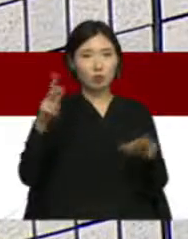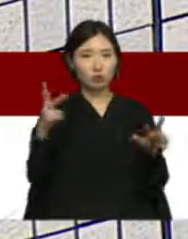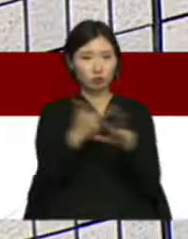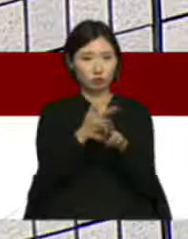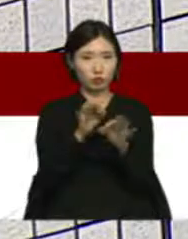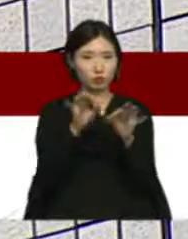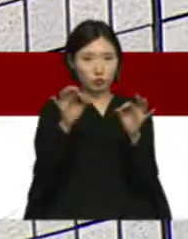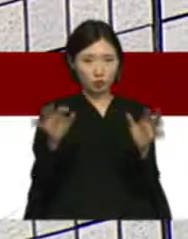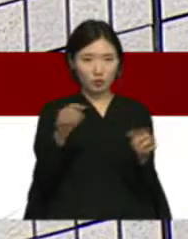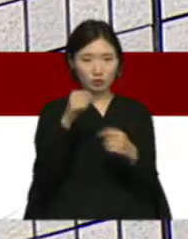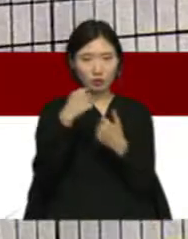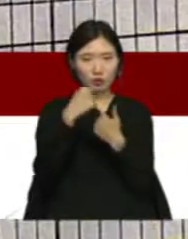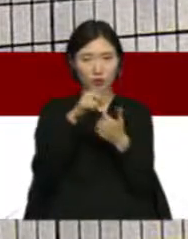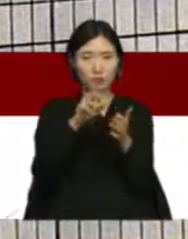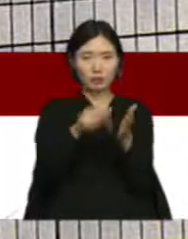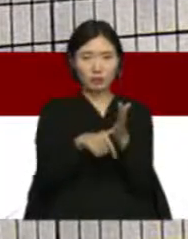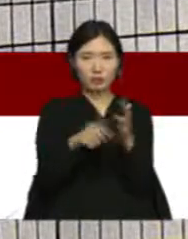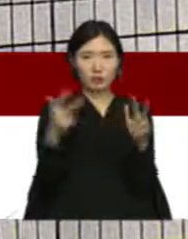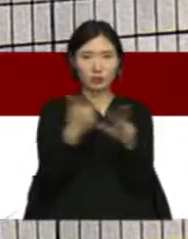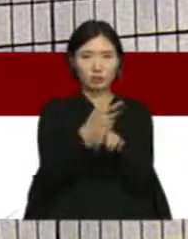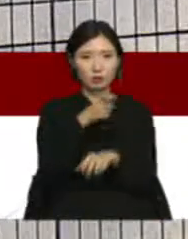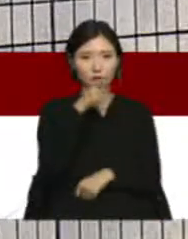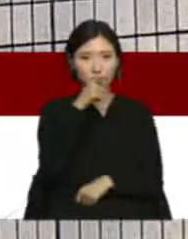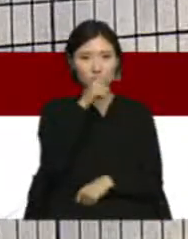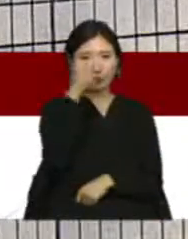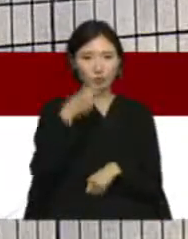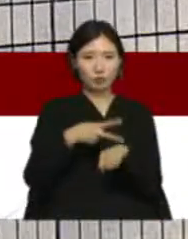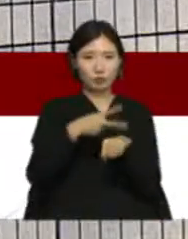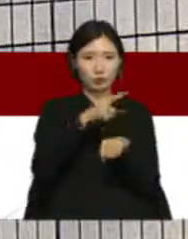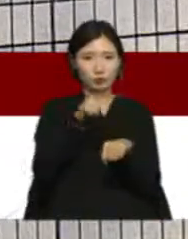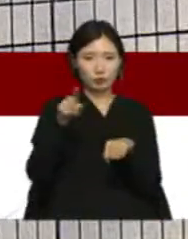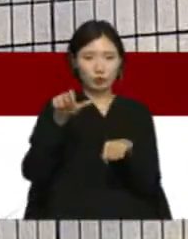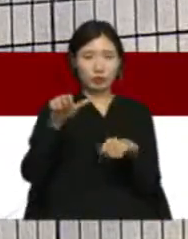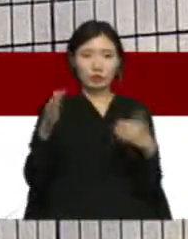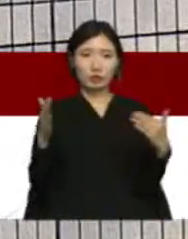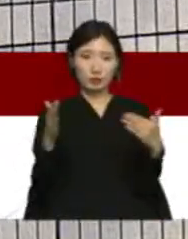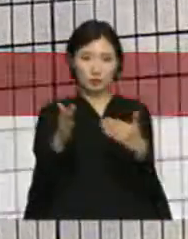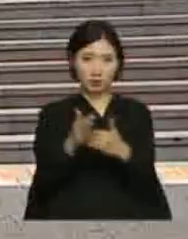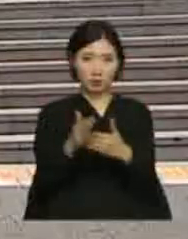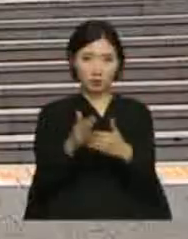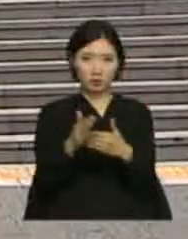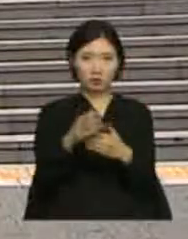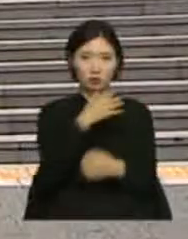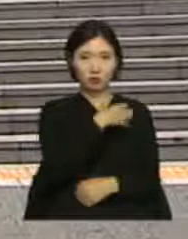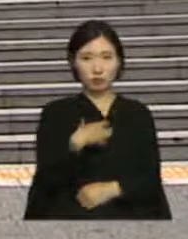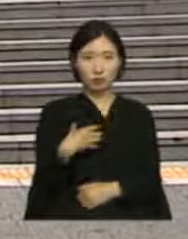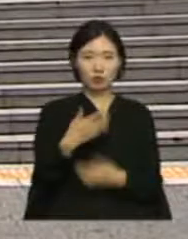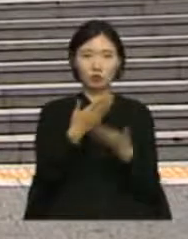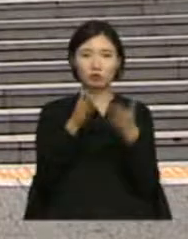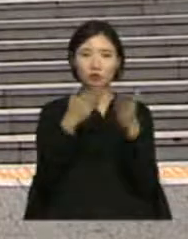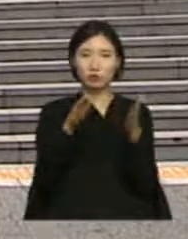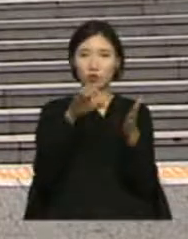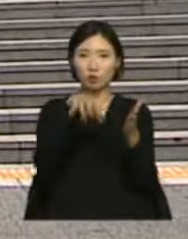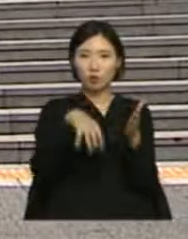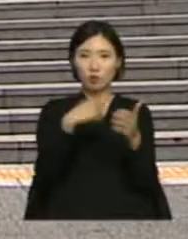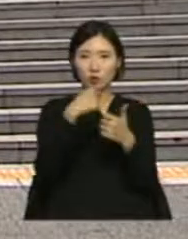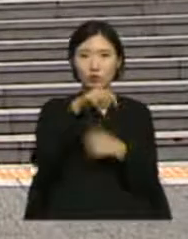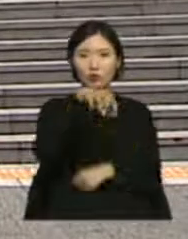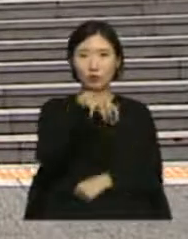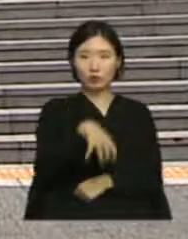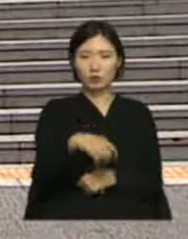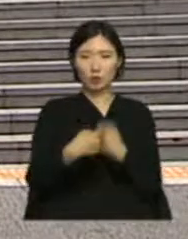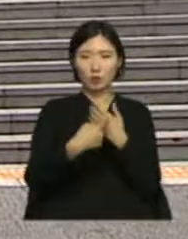운영됩니다. 교육 시간은 매주 수요일 오후 2시부터 5시까지로 구청 9층에 위치한